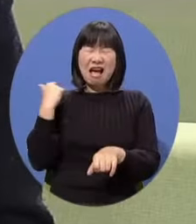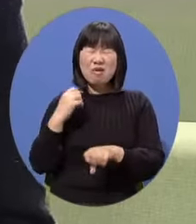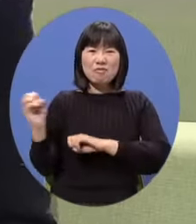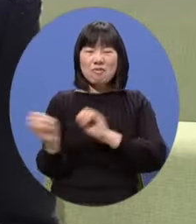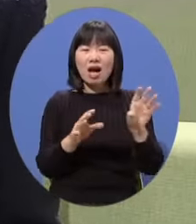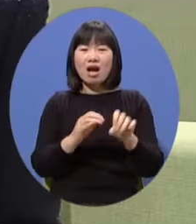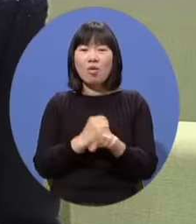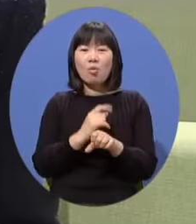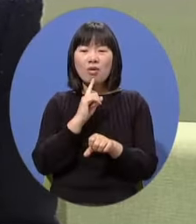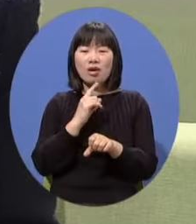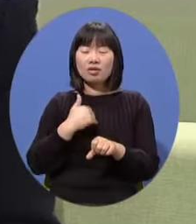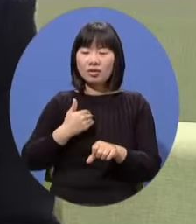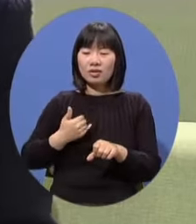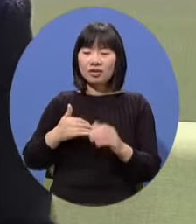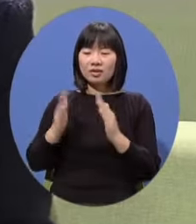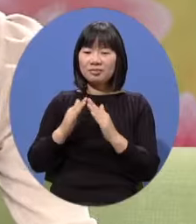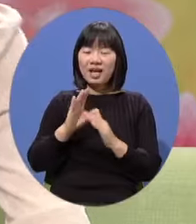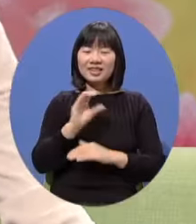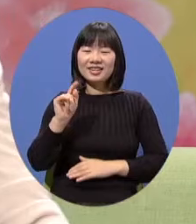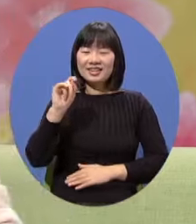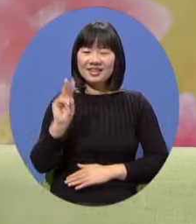가요. 선생님 저희 집 CCTV